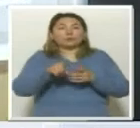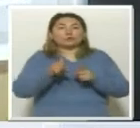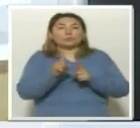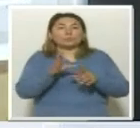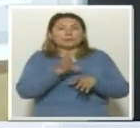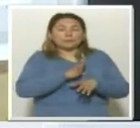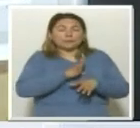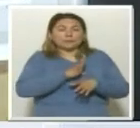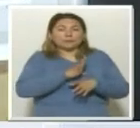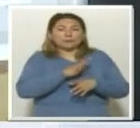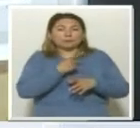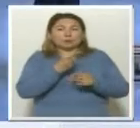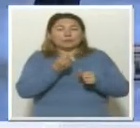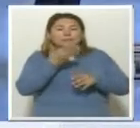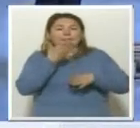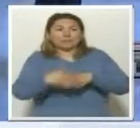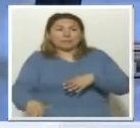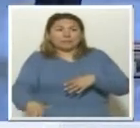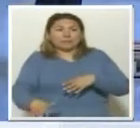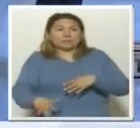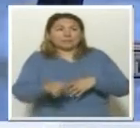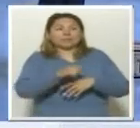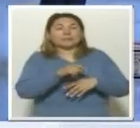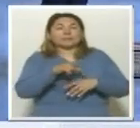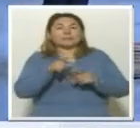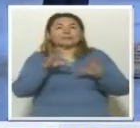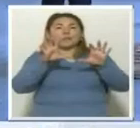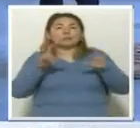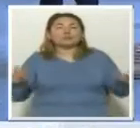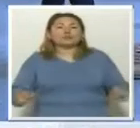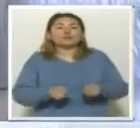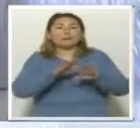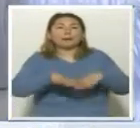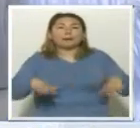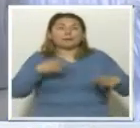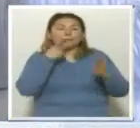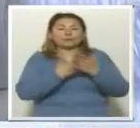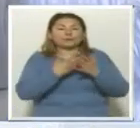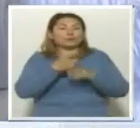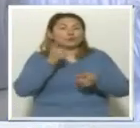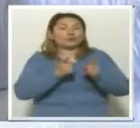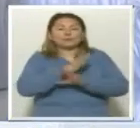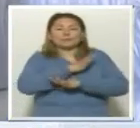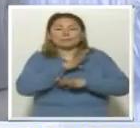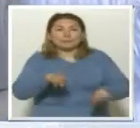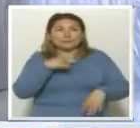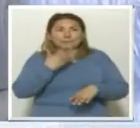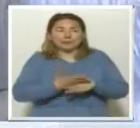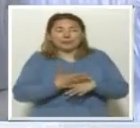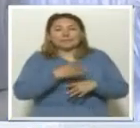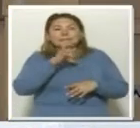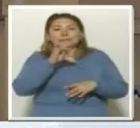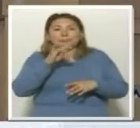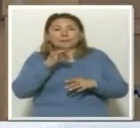бізге бюджеттен ақша бөлінеді. Ең жиі заңбұзушылық таңбалану көрсеткіштерінің дұрыс еместігі болды. Өндірушілер